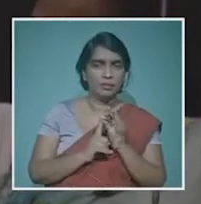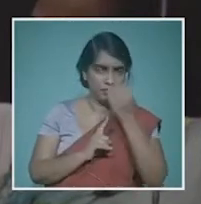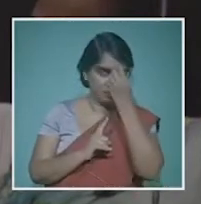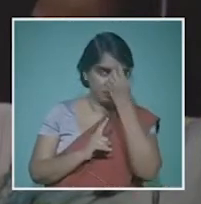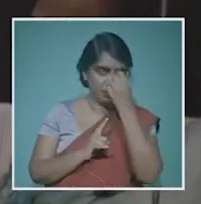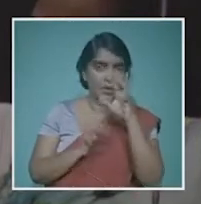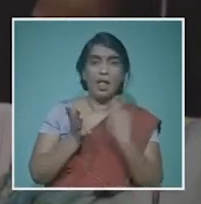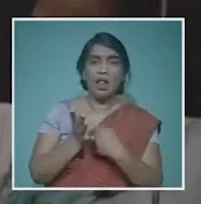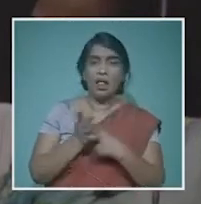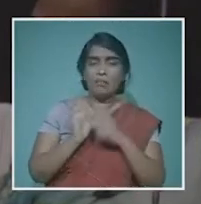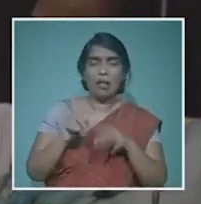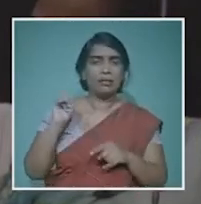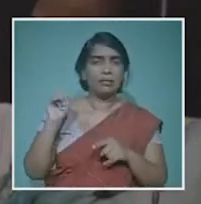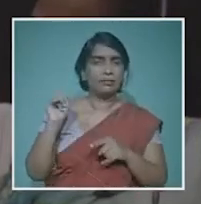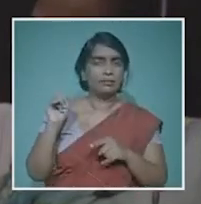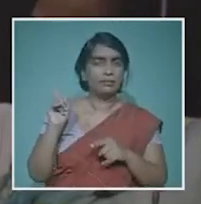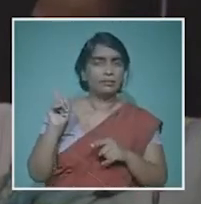අපේ රත්පලානේ හිටපු